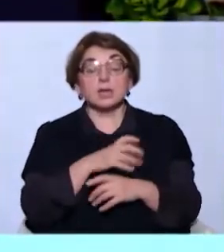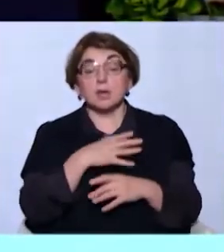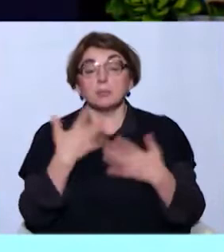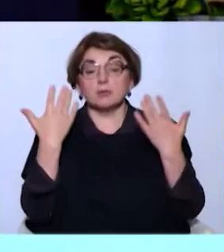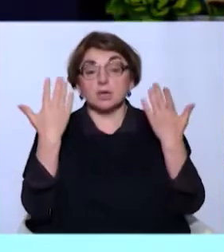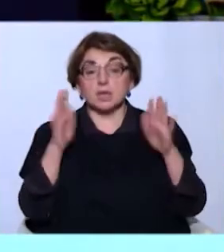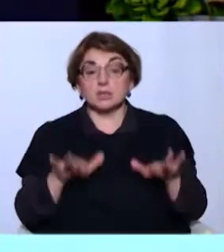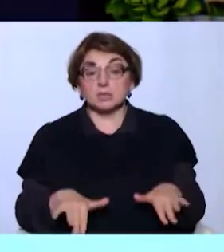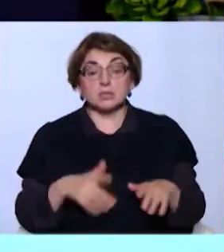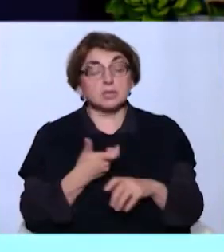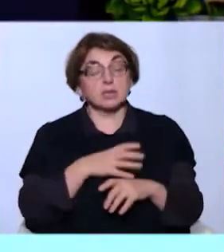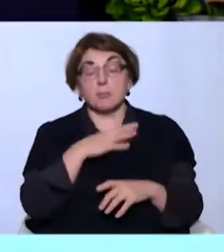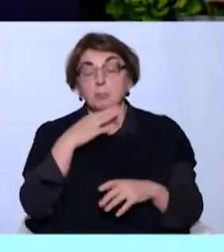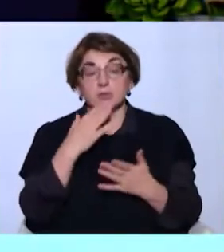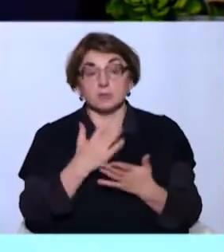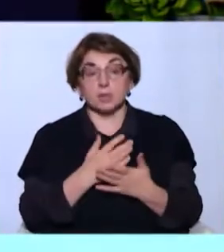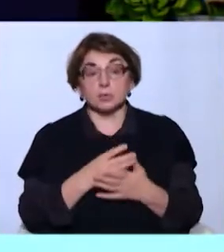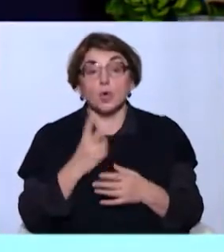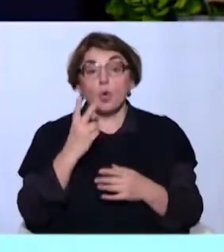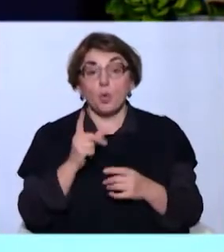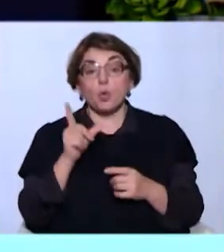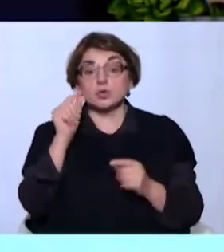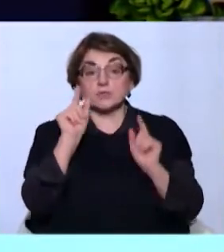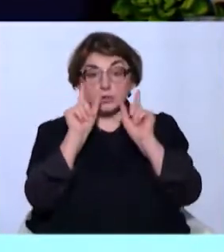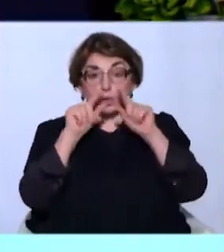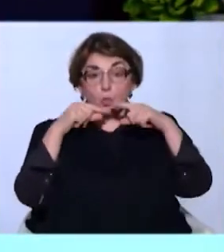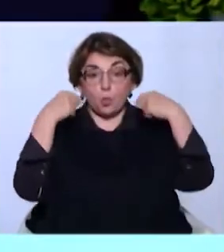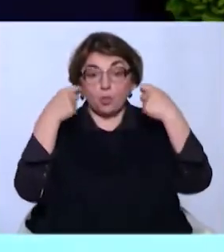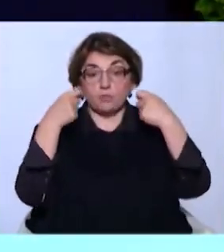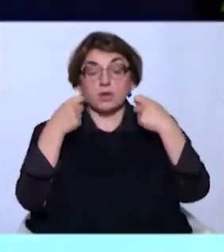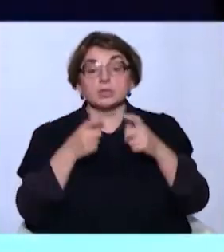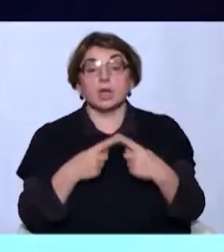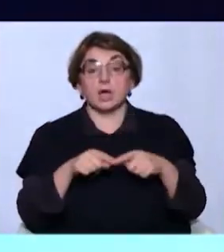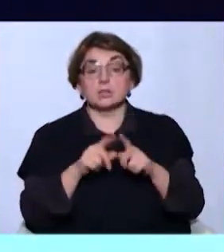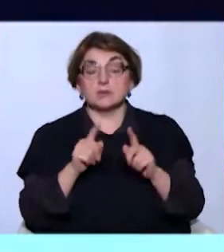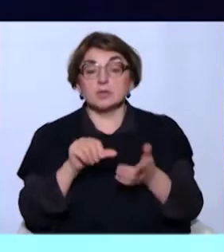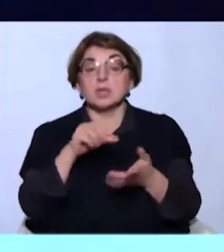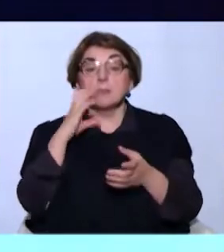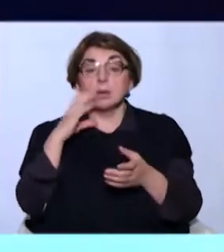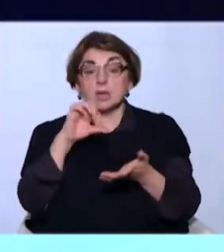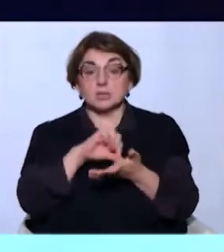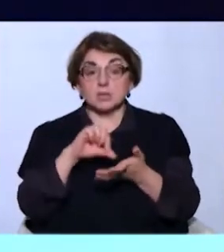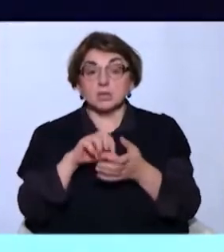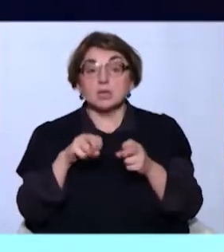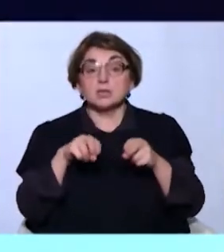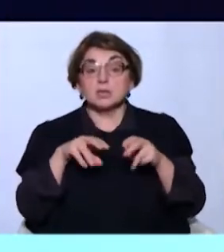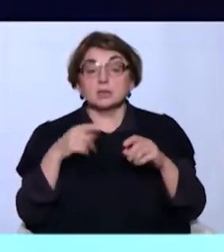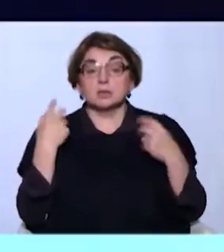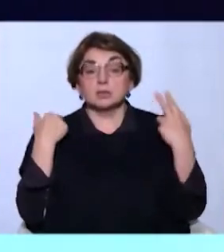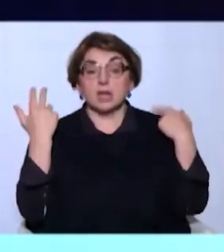თავზეც საკმაოდ ბევრი კიდური აქვს, აქვს ორი წყვილი ულვაში, ესეც კლასის ნიშანია. გარდა ამისა, ღერაკებზე